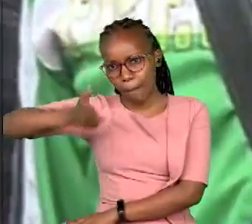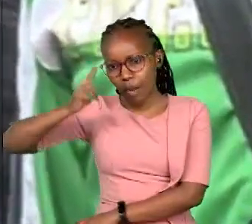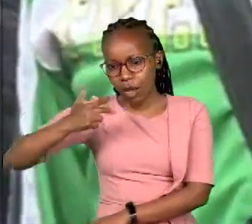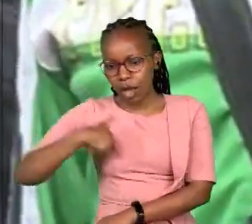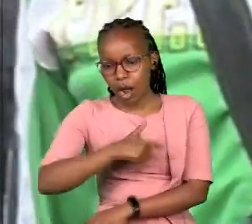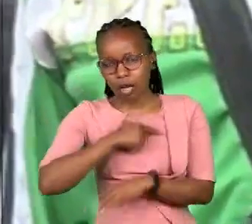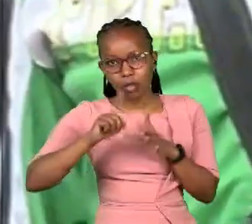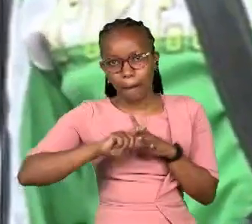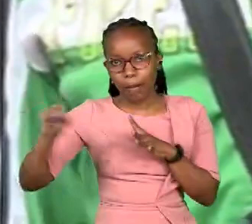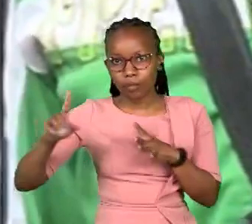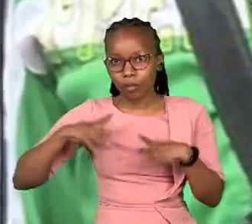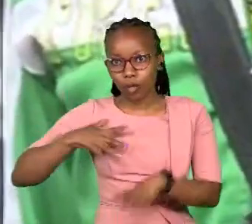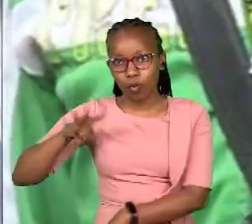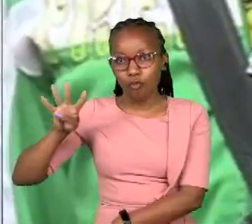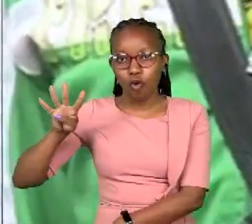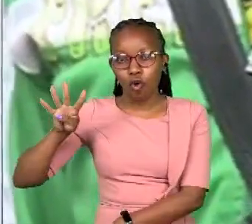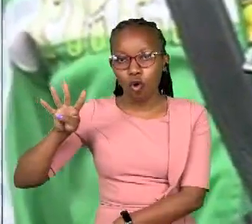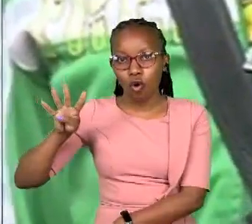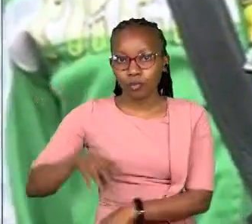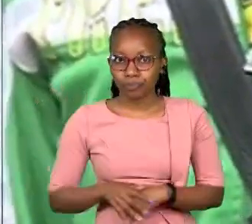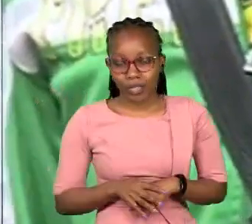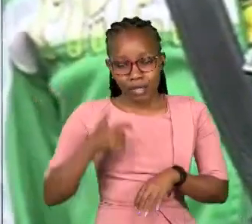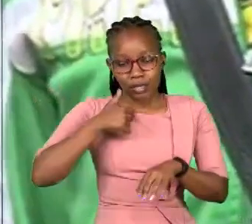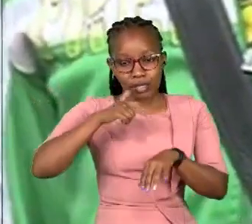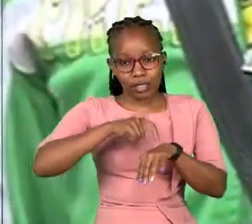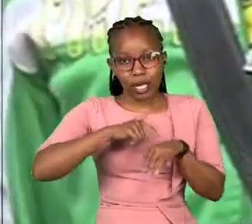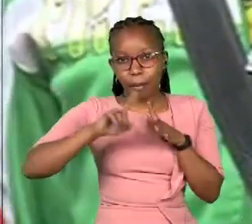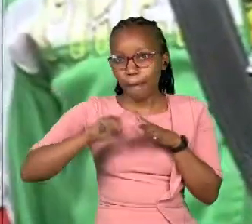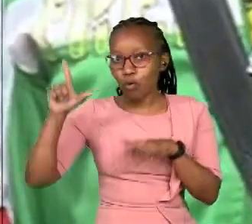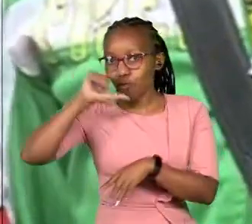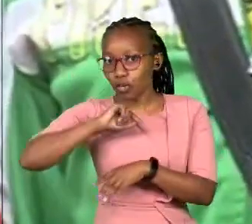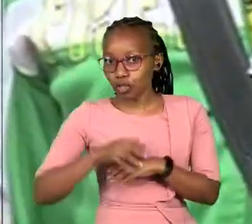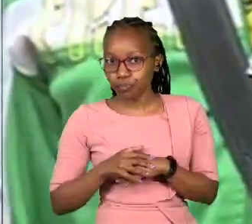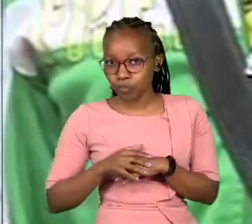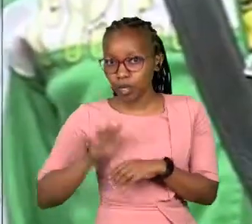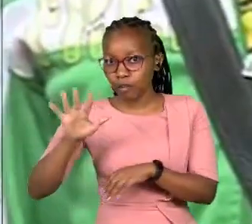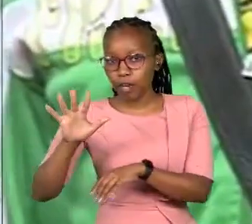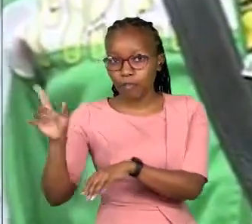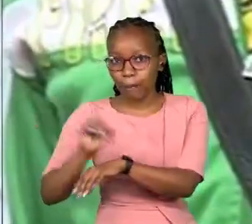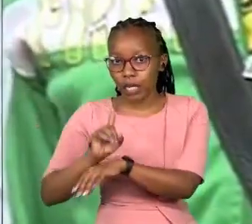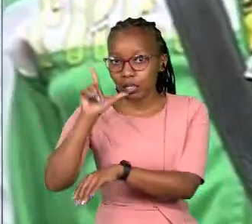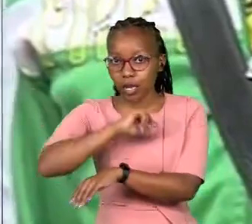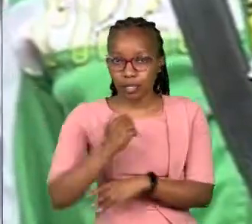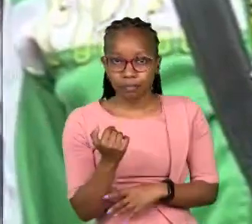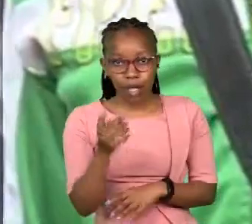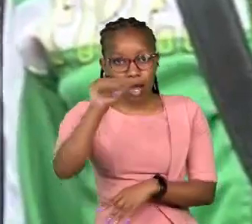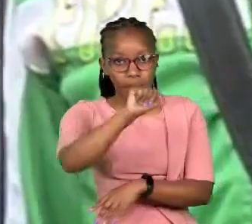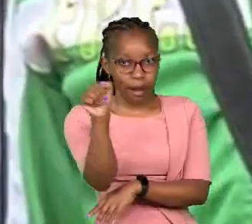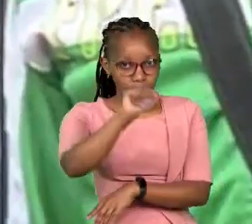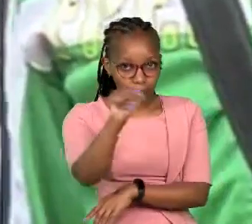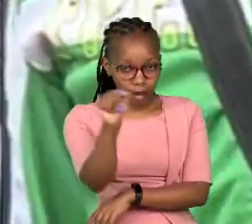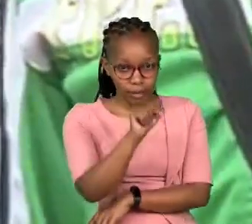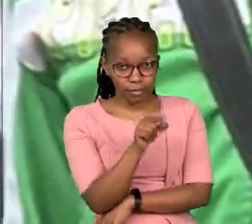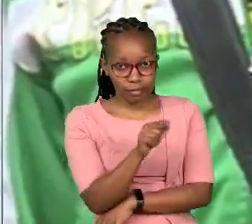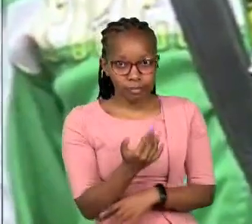wanne na wengine wanduti tukaepa stage. Kuepa stage. Kukaa kidogo hivi karibu 5 minutes hiyo probox ikaenda wakati tumeepa. Kukaa